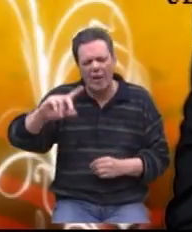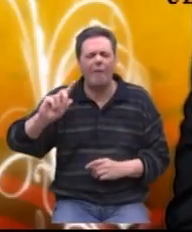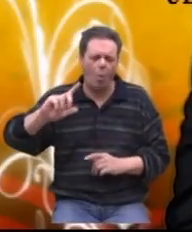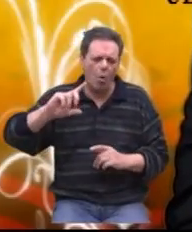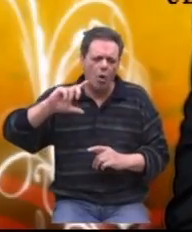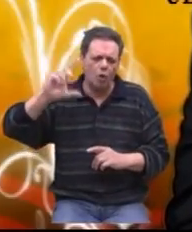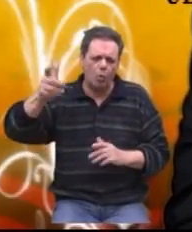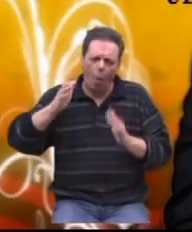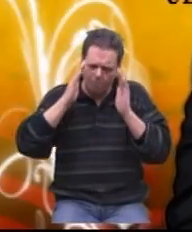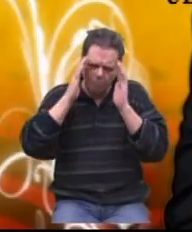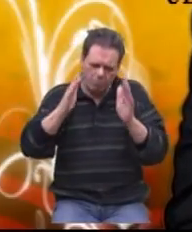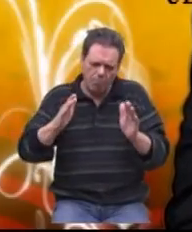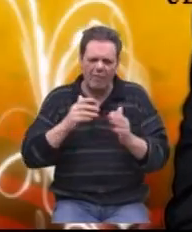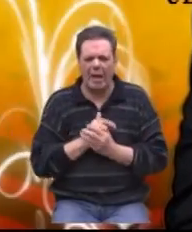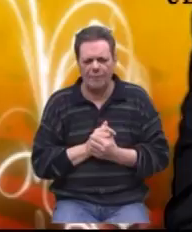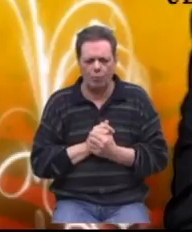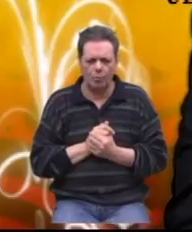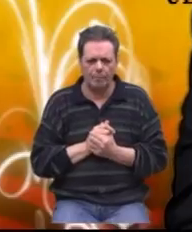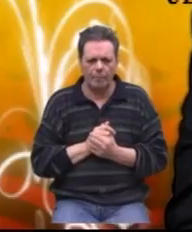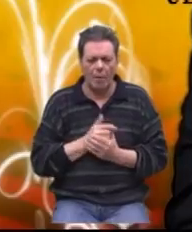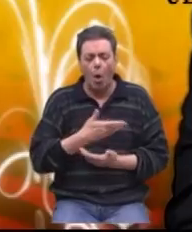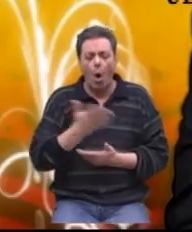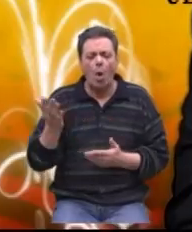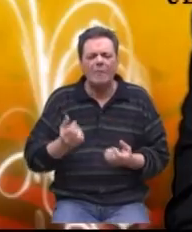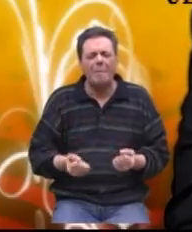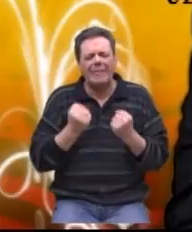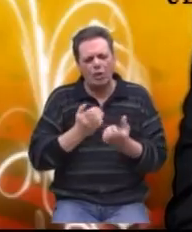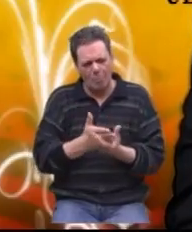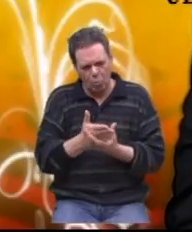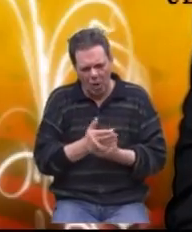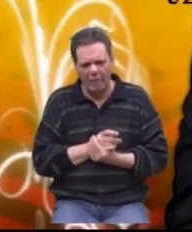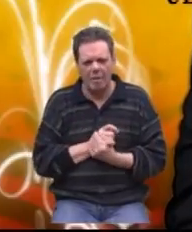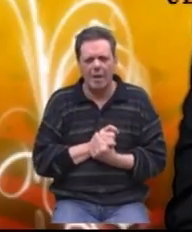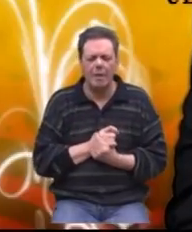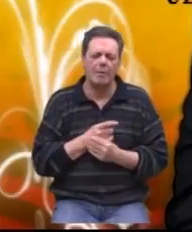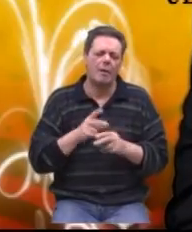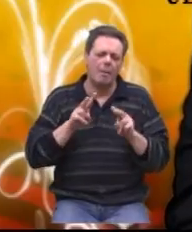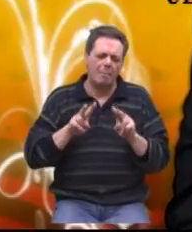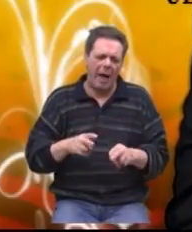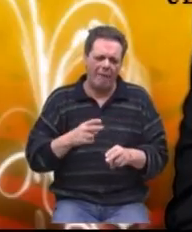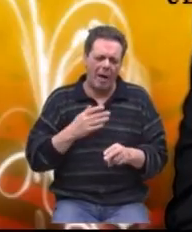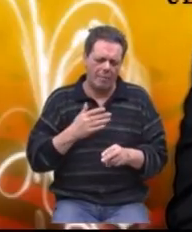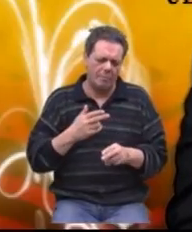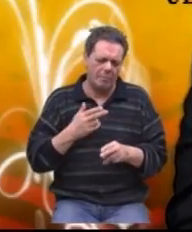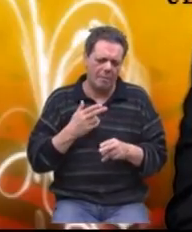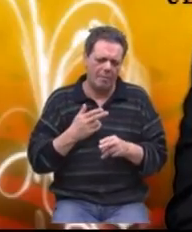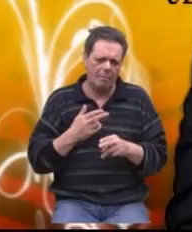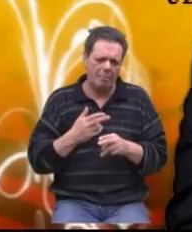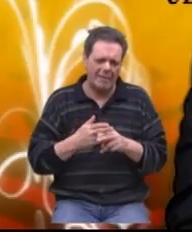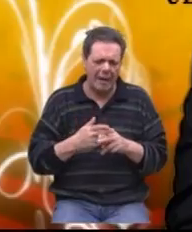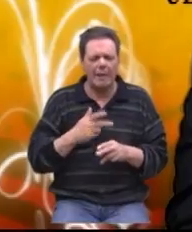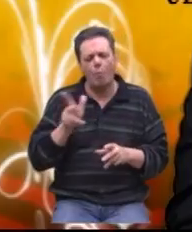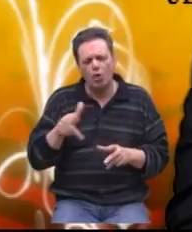postupanje prepuštamo nadležnom povjerenstvu. O svim težim slučajevima kršenja prava pacijenata dužni smo obavijestiti